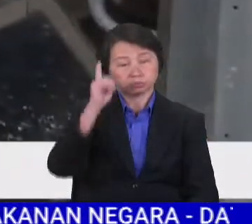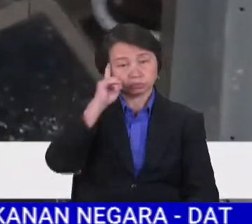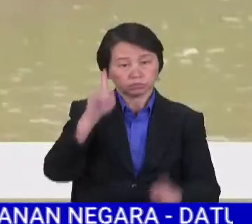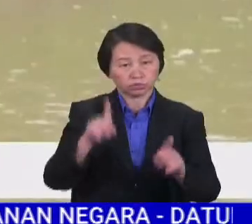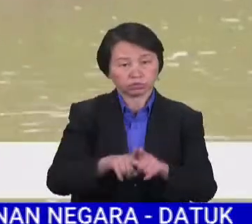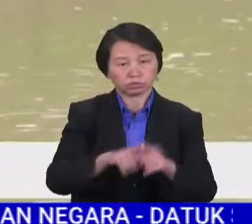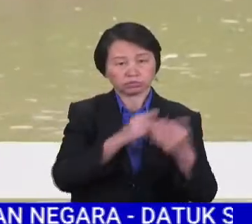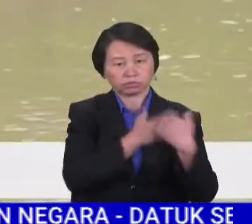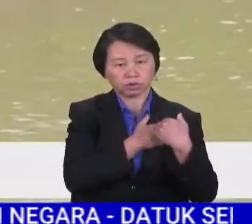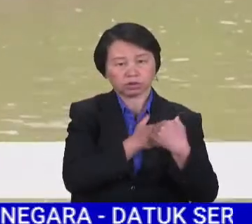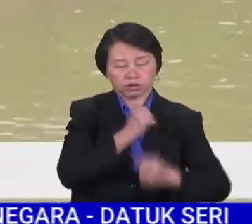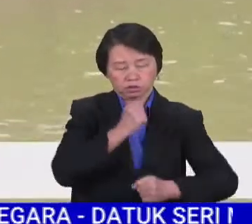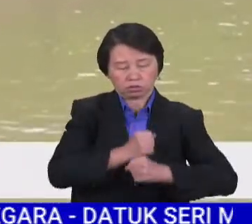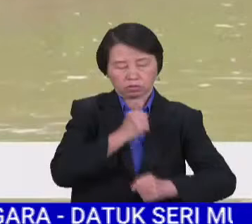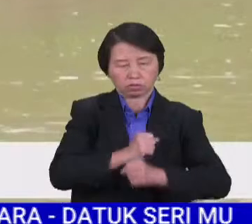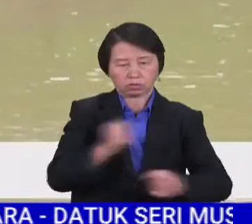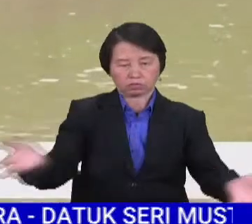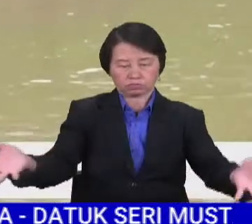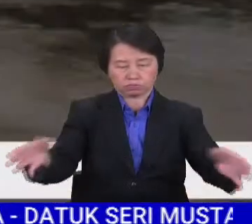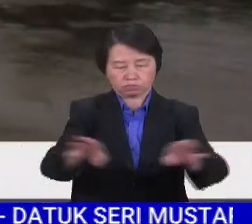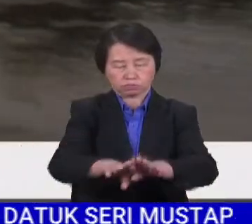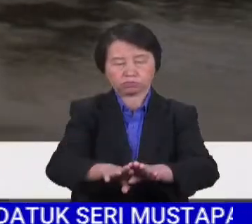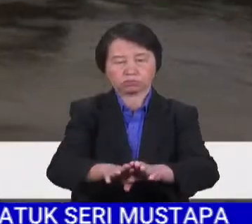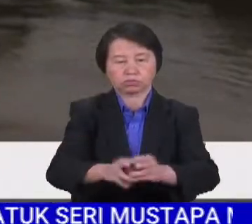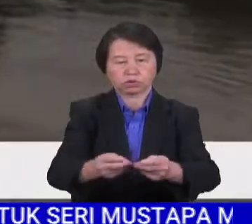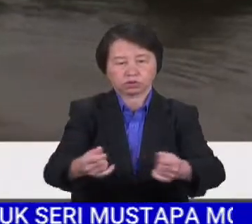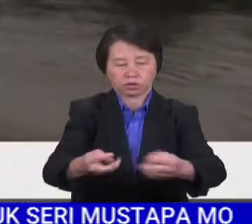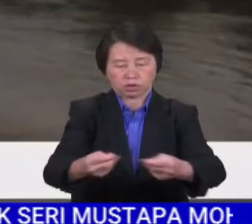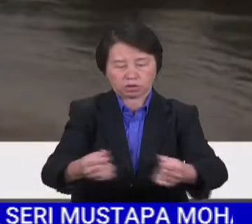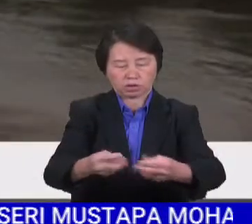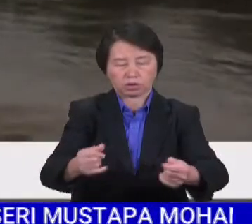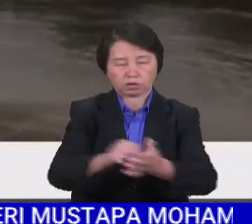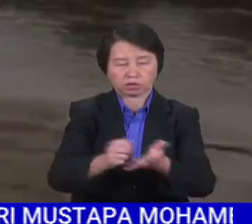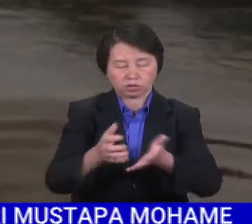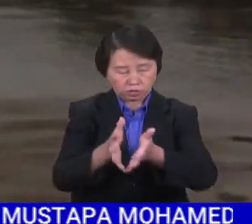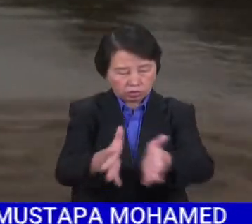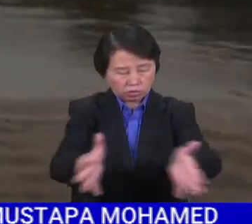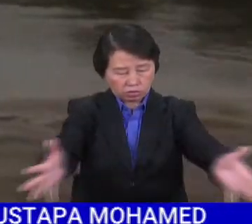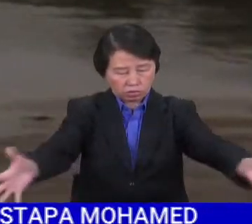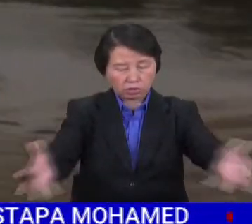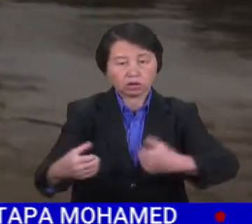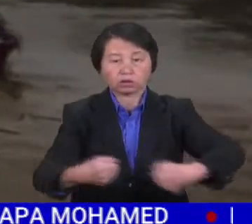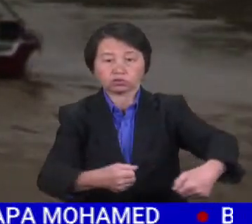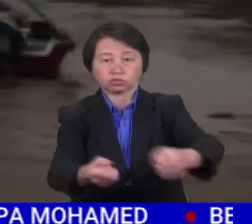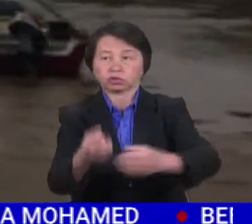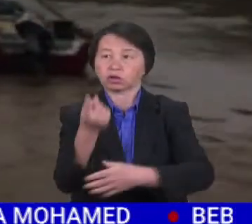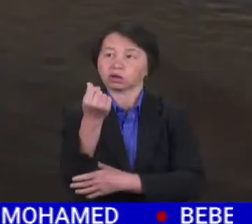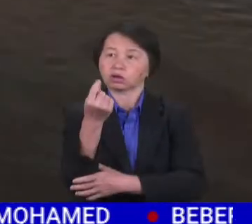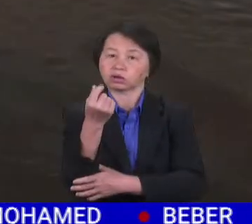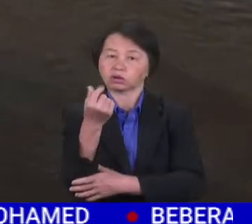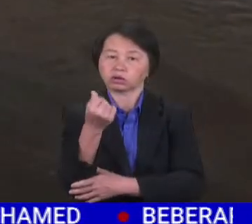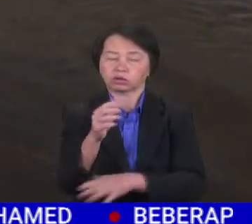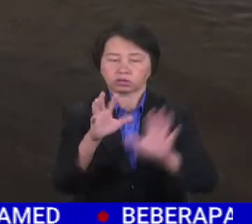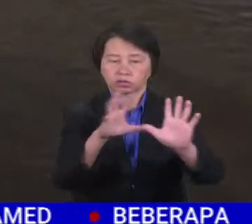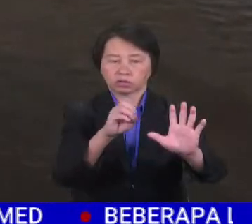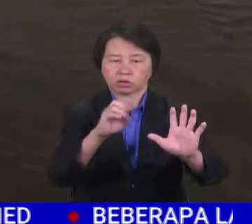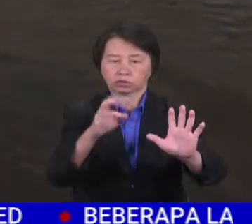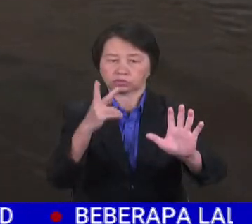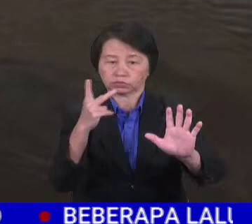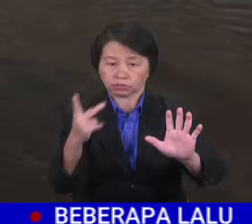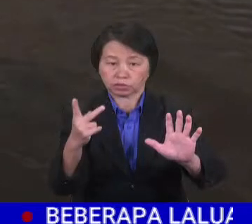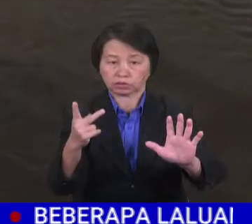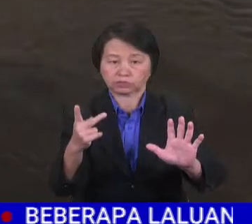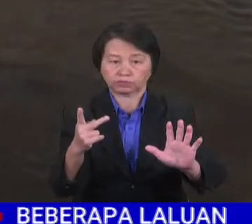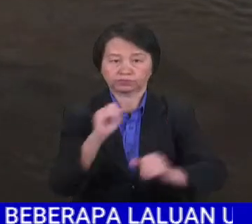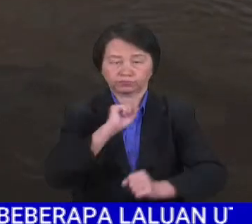bersetuju menang cause kerja-kerja penimbusan tanah di laluan muara sungai berkenaan berjumlah hampir 500.000